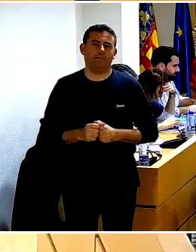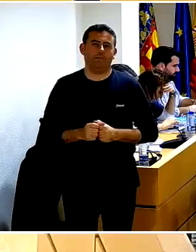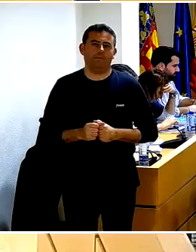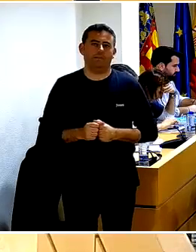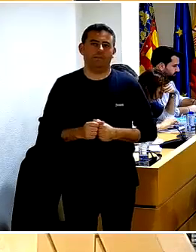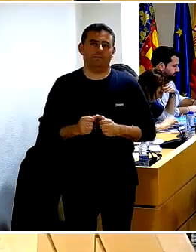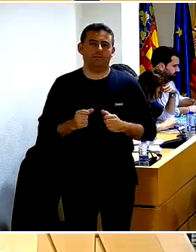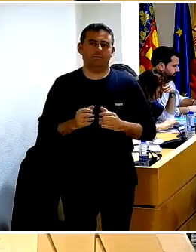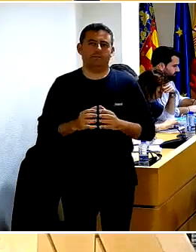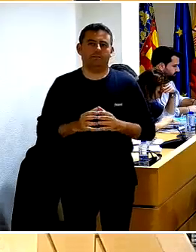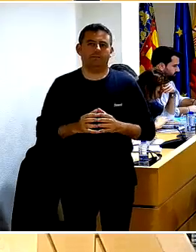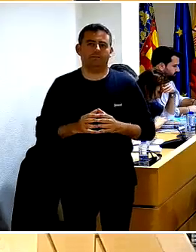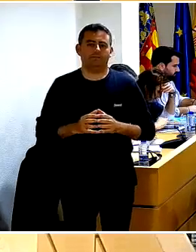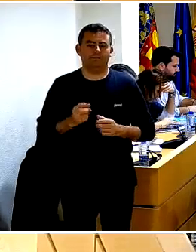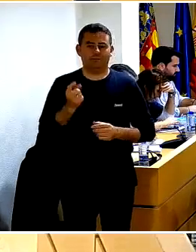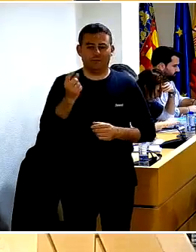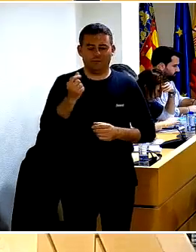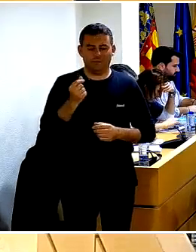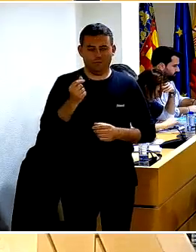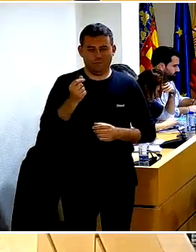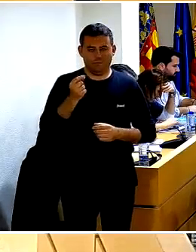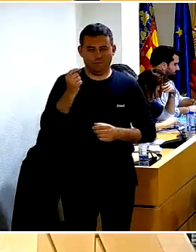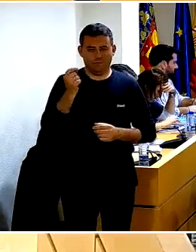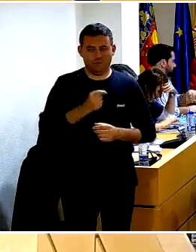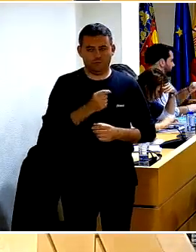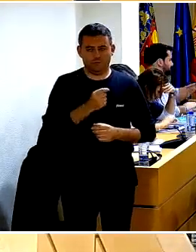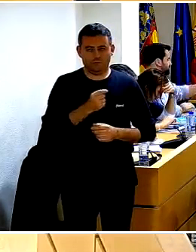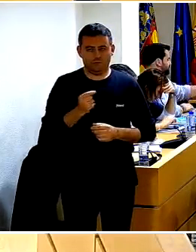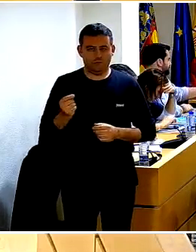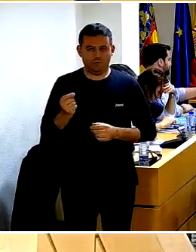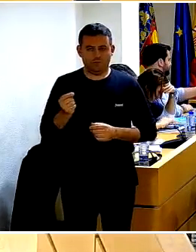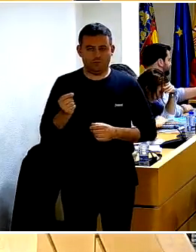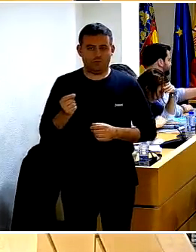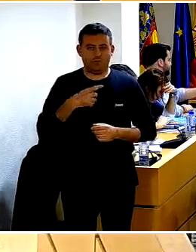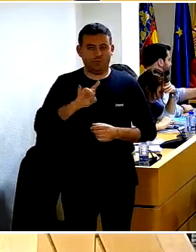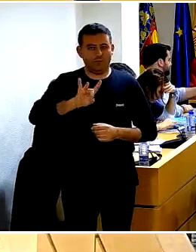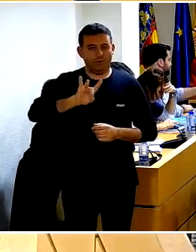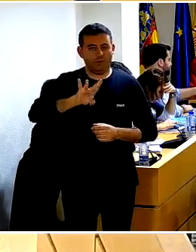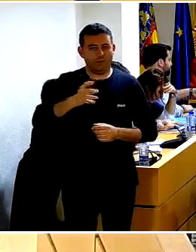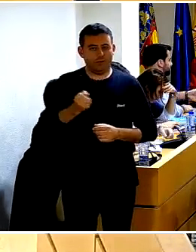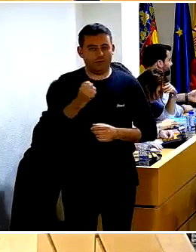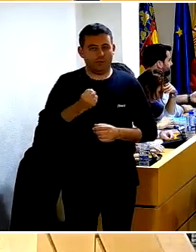és el pressupost de despeses i el de gastos el consolidat són